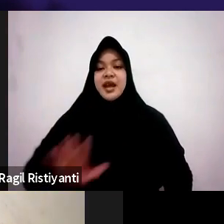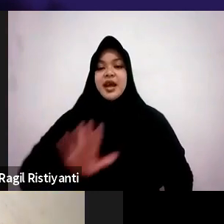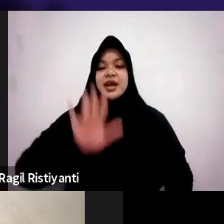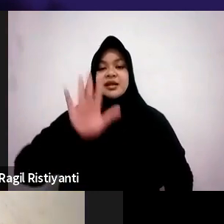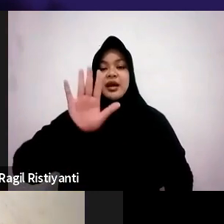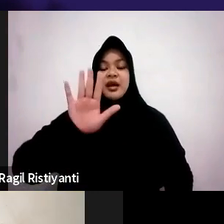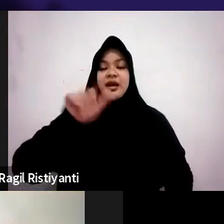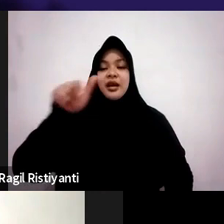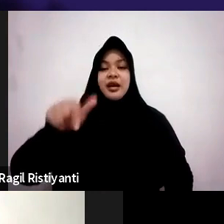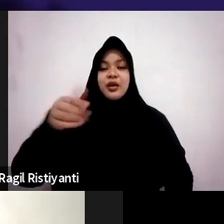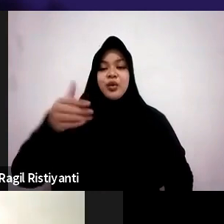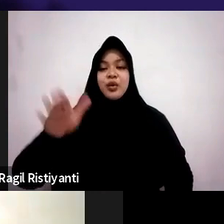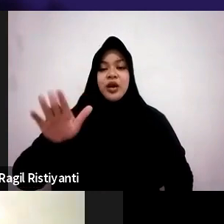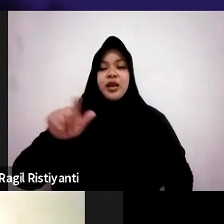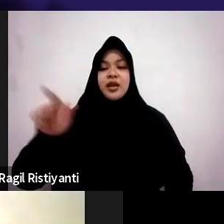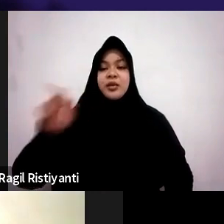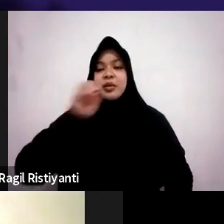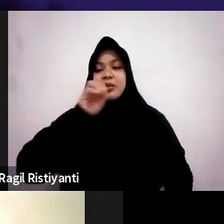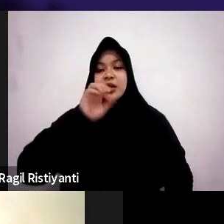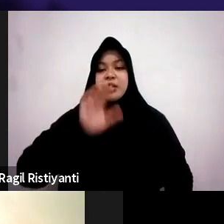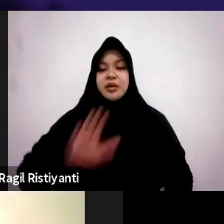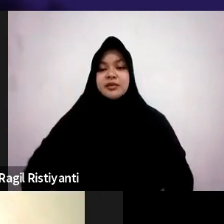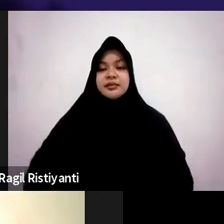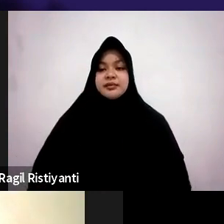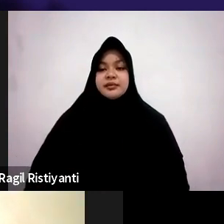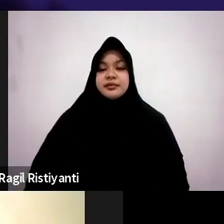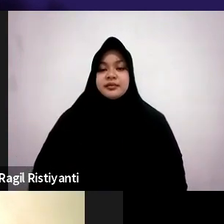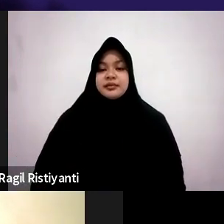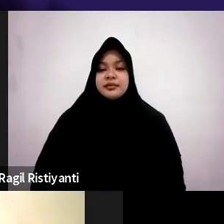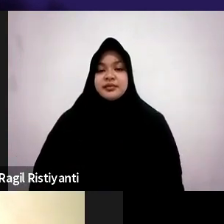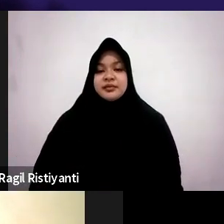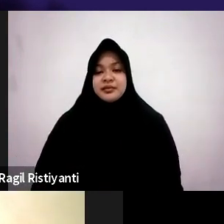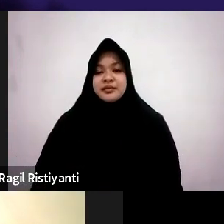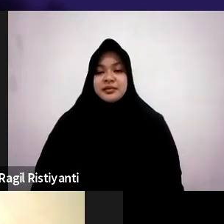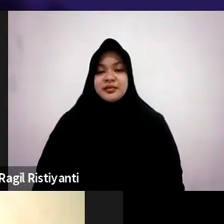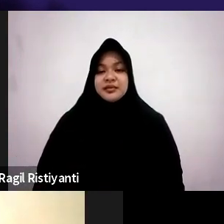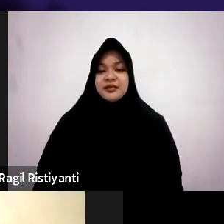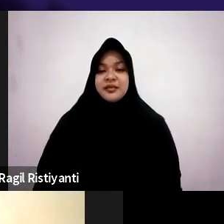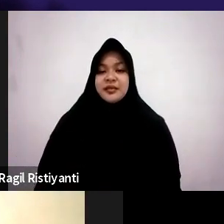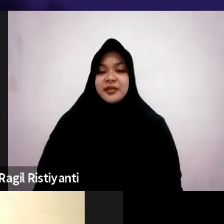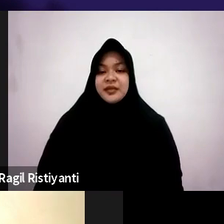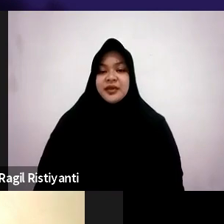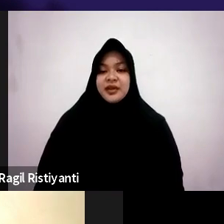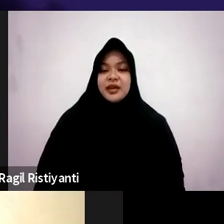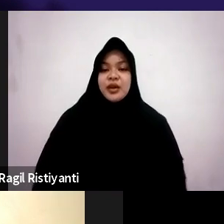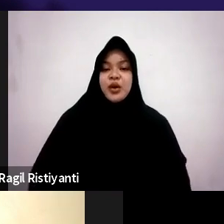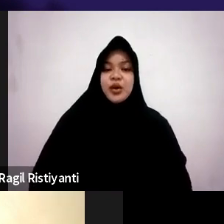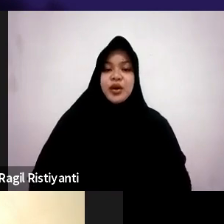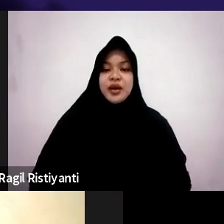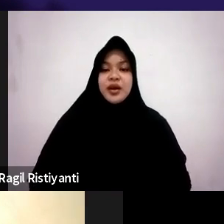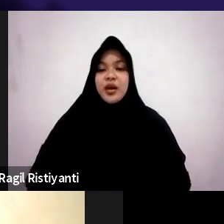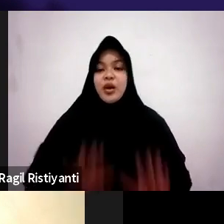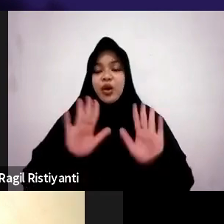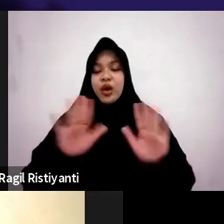udah Anthony tapi yang menyampaikan bahwa abbreviated Persib oke ya Iya tertukar link